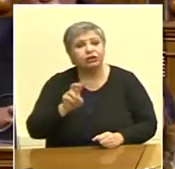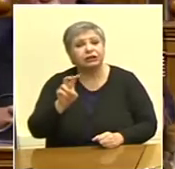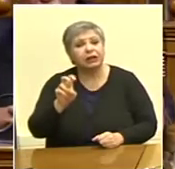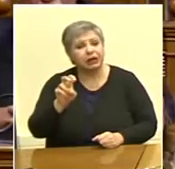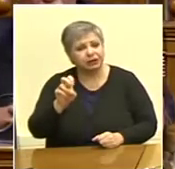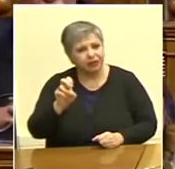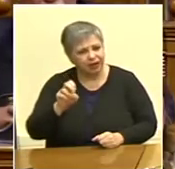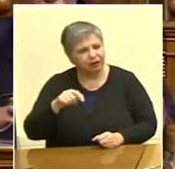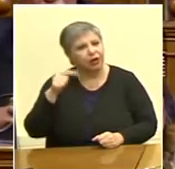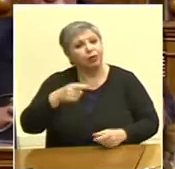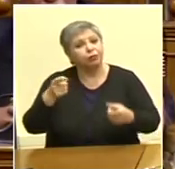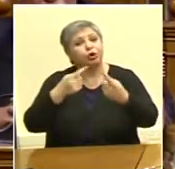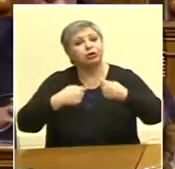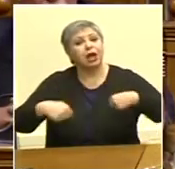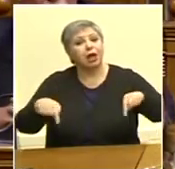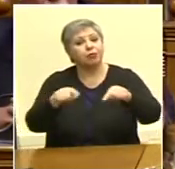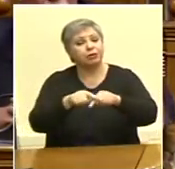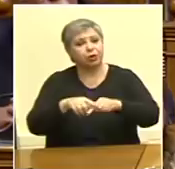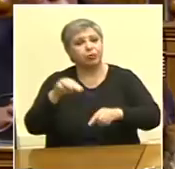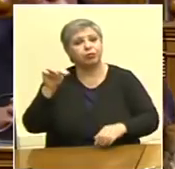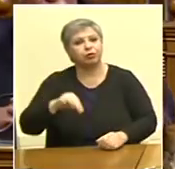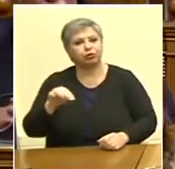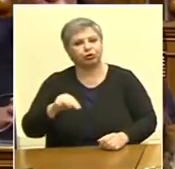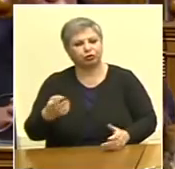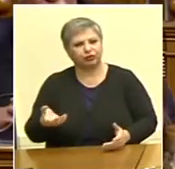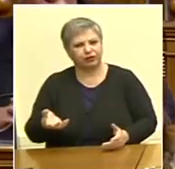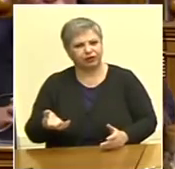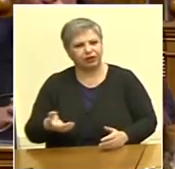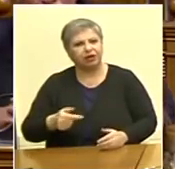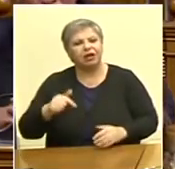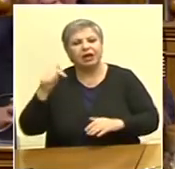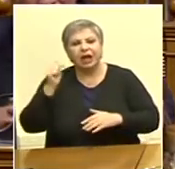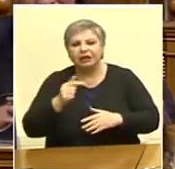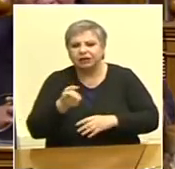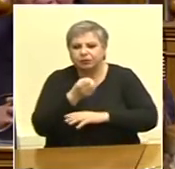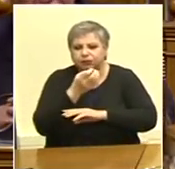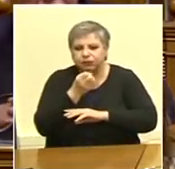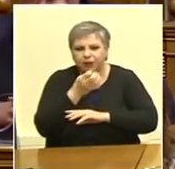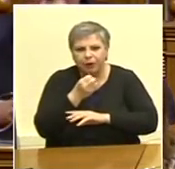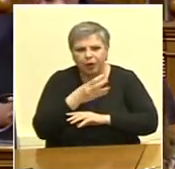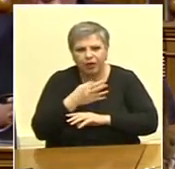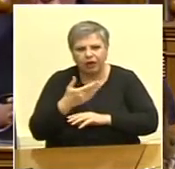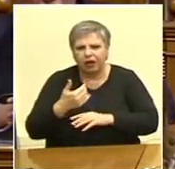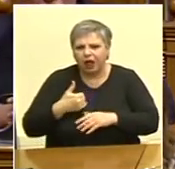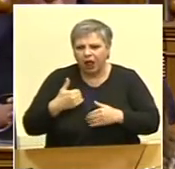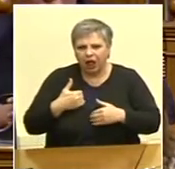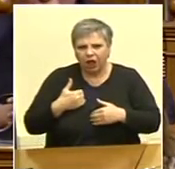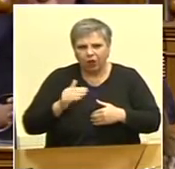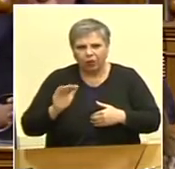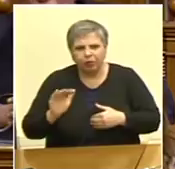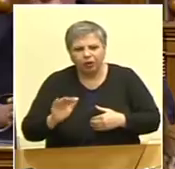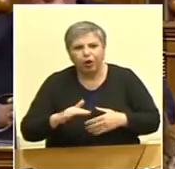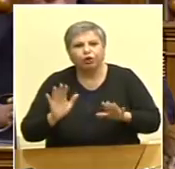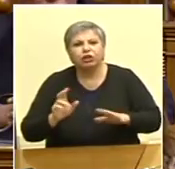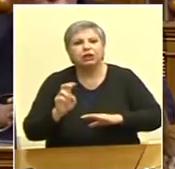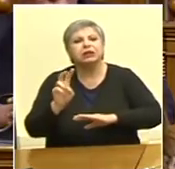ο Επίτροπος ο Μοσκοβισσή. Εσείς μαρτυράτε χωρίς να σας πιέσει κανείς. Πράγματι, αυτό είπε ο κύριος Χατζηδάκης.